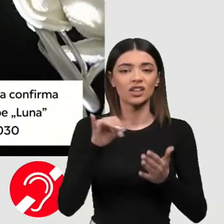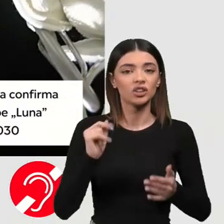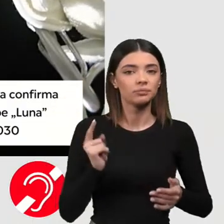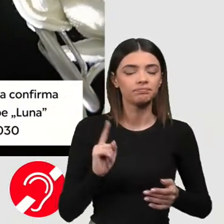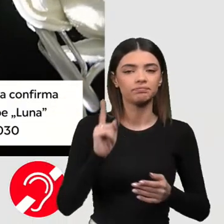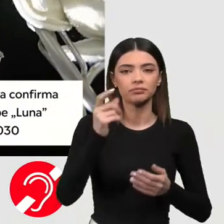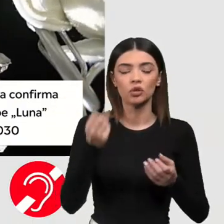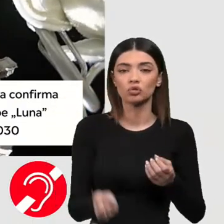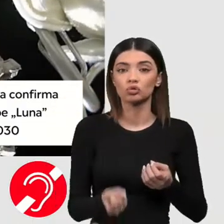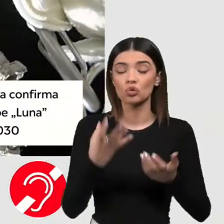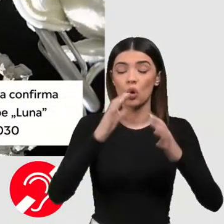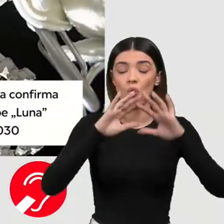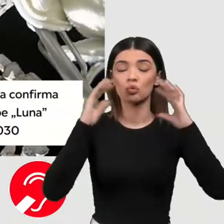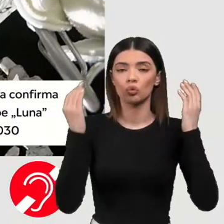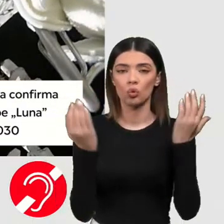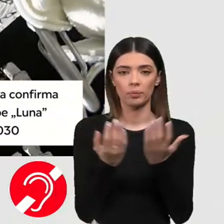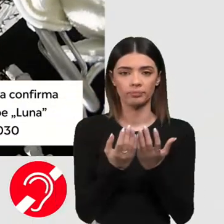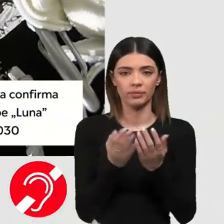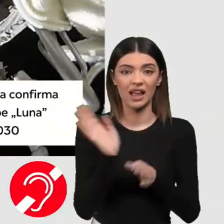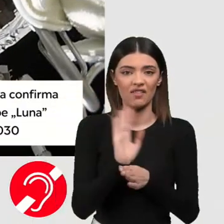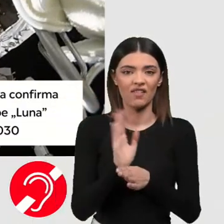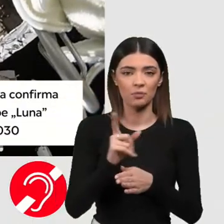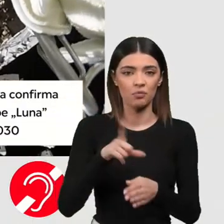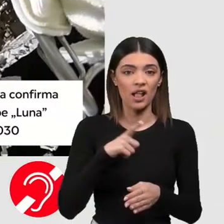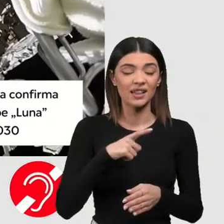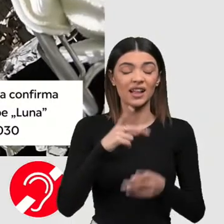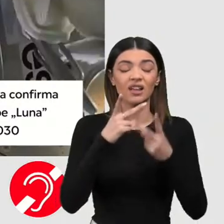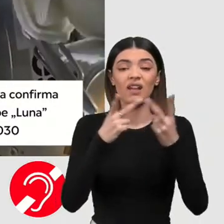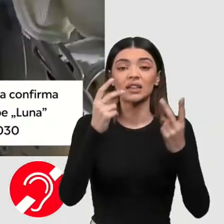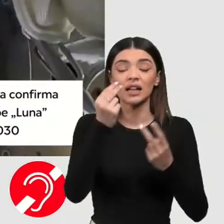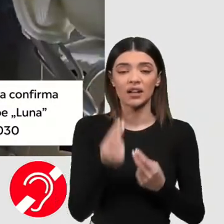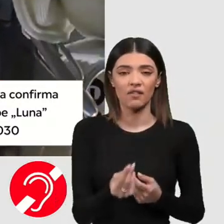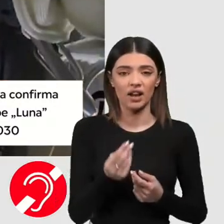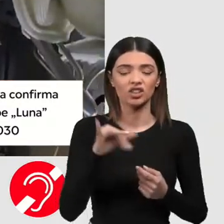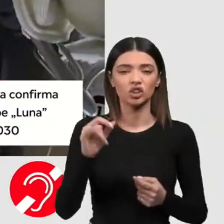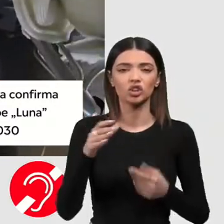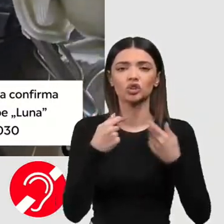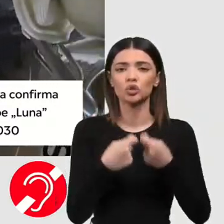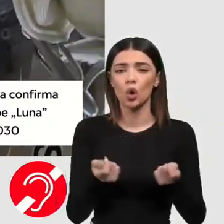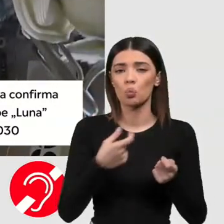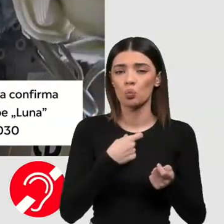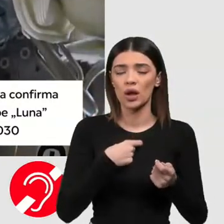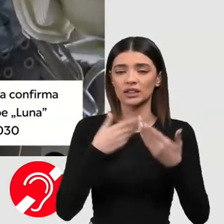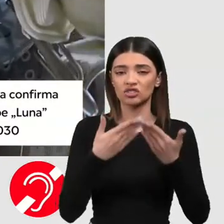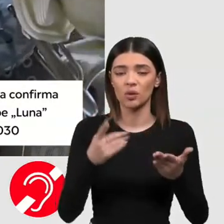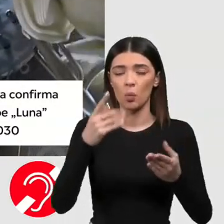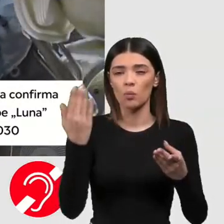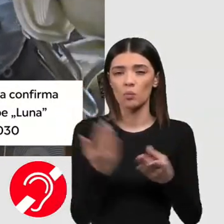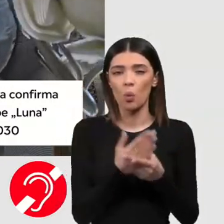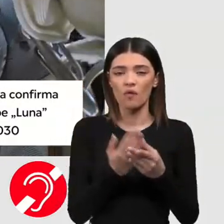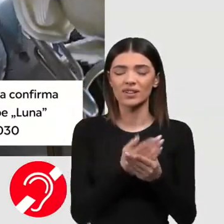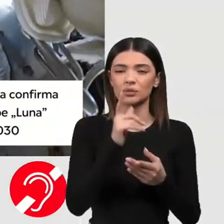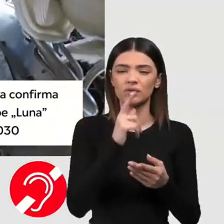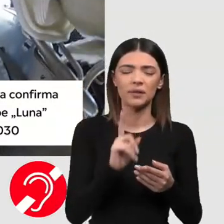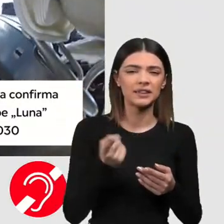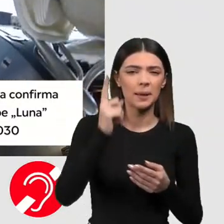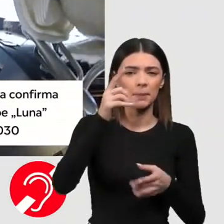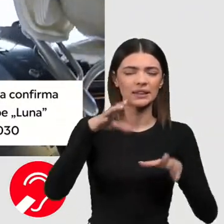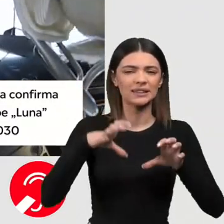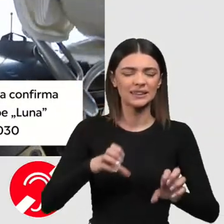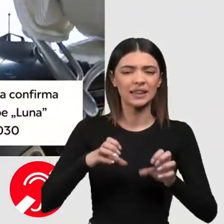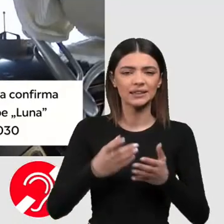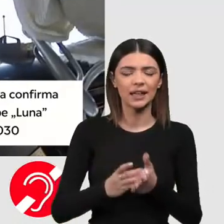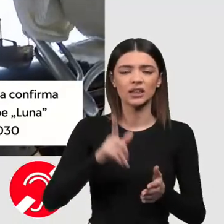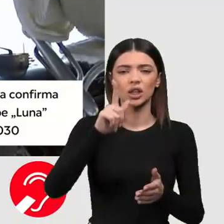legitim pe noi tărâmuri, adică filmul devine realitate. Dar totul poate începe, iată, cu această poveste, cu o lume undeva pe o lună înghețată a lui